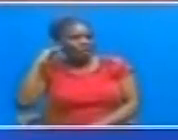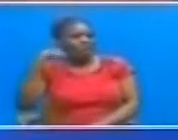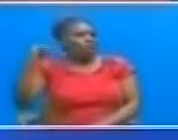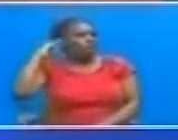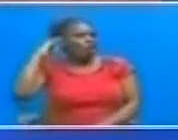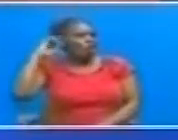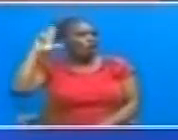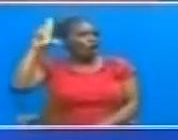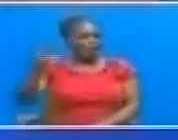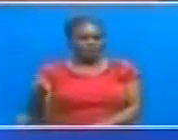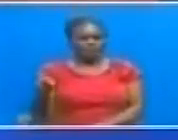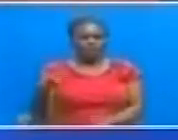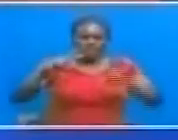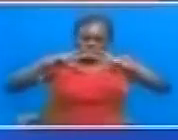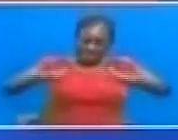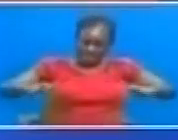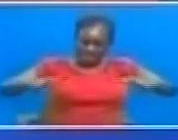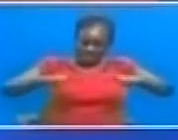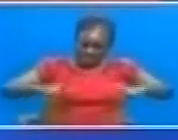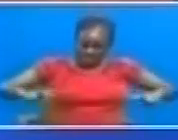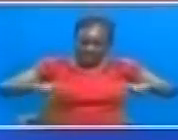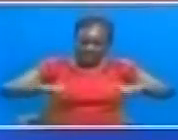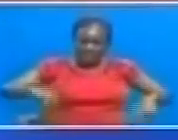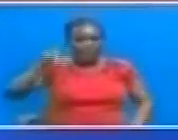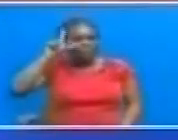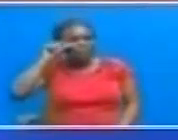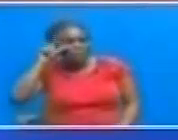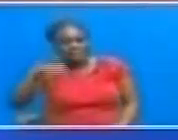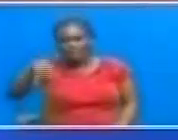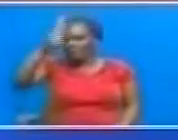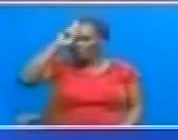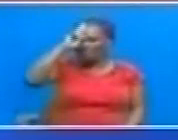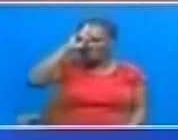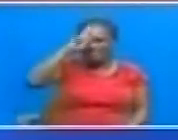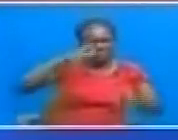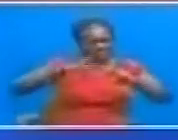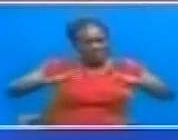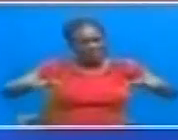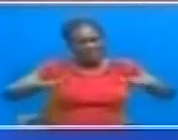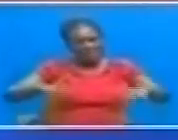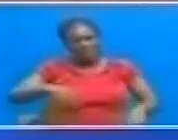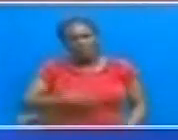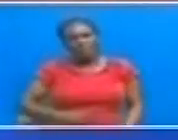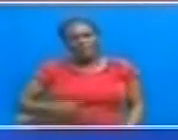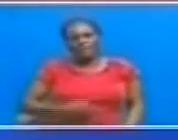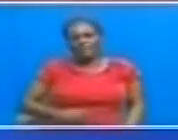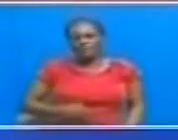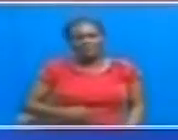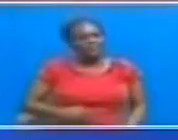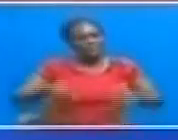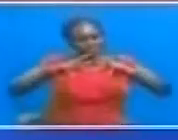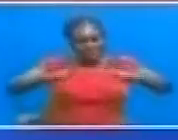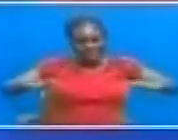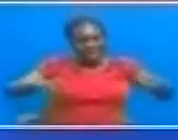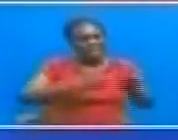katika tukatafuta, tukapigia, tukatafuta Mombasa hapa polisi, Malindi, tukarudi Malindi,